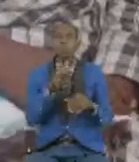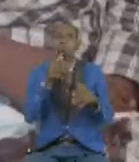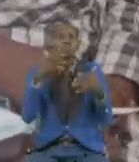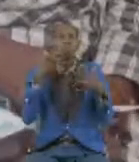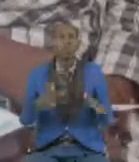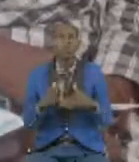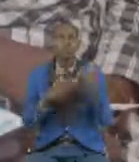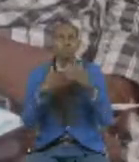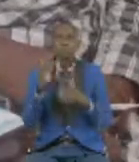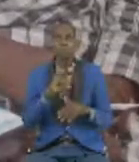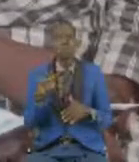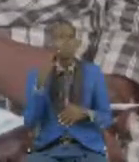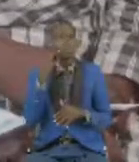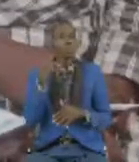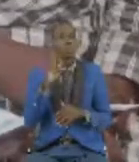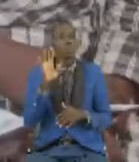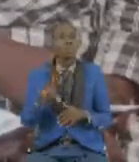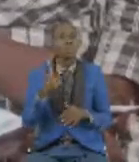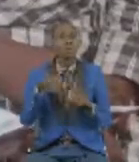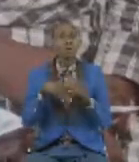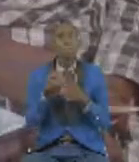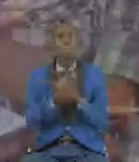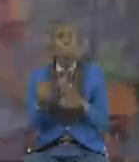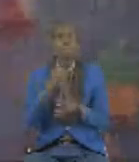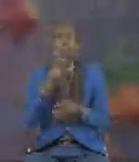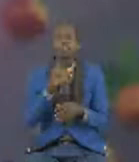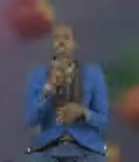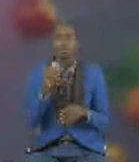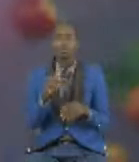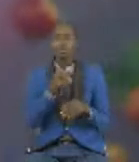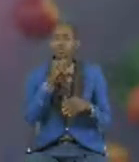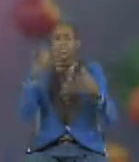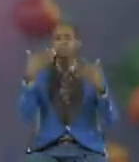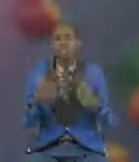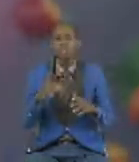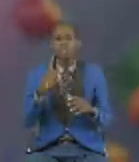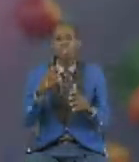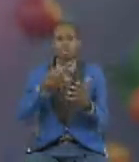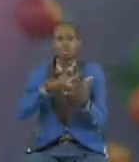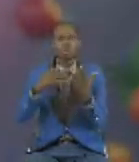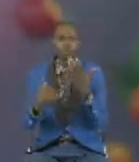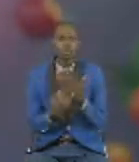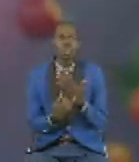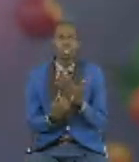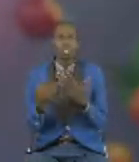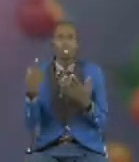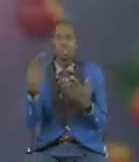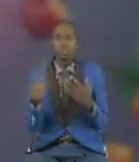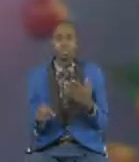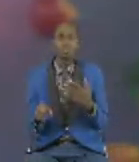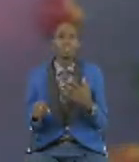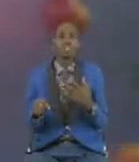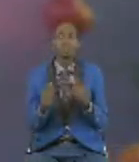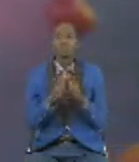Il n'y avait pas des éléphants blancs dans leur ministère. Vous voyez, aujourd'hui, de nos jours, il y a des éléphants blancs partout, des bâtiments inachevés.